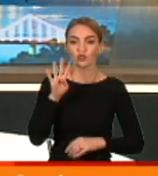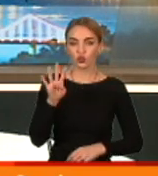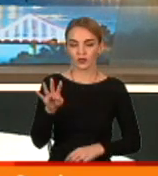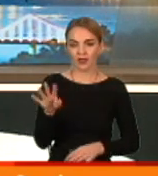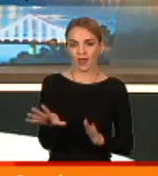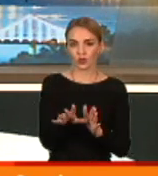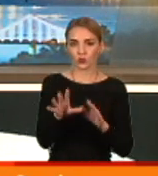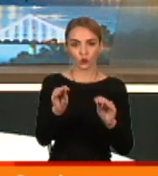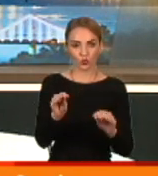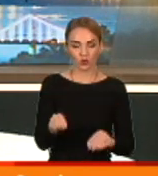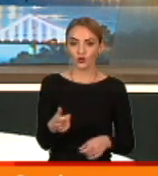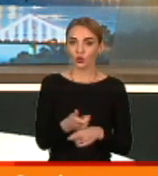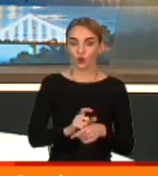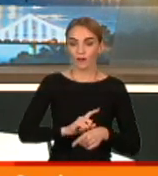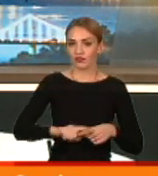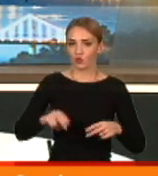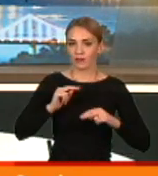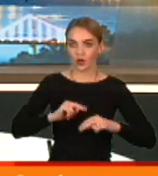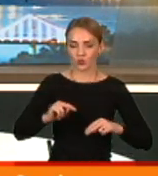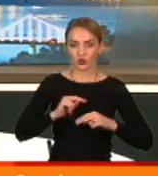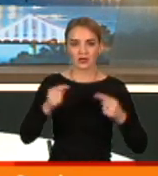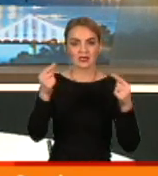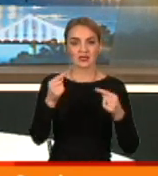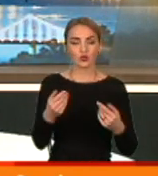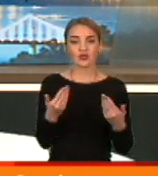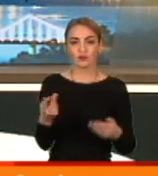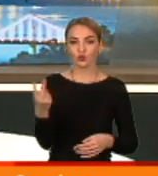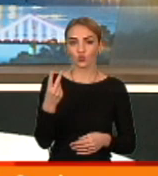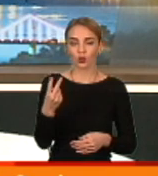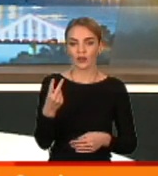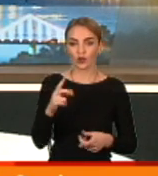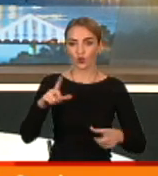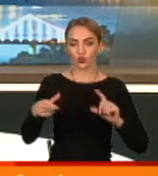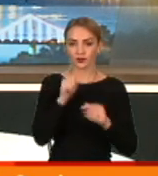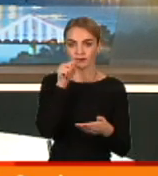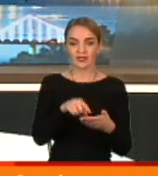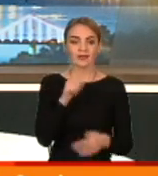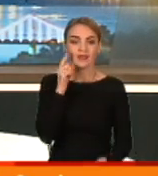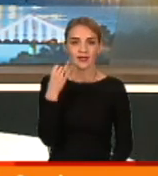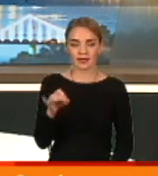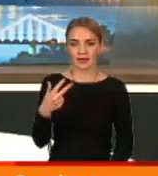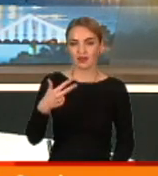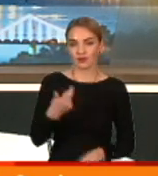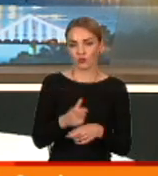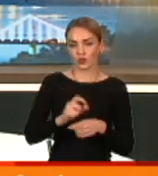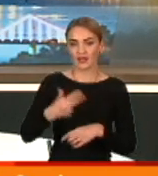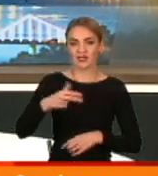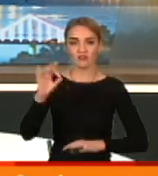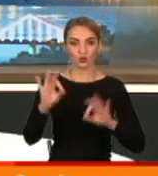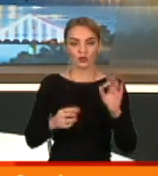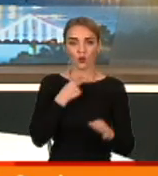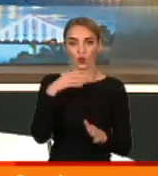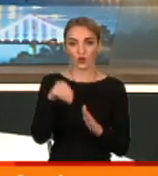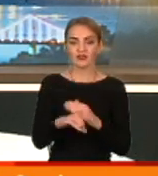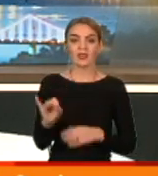99,64 електронних протоколів. Дуже оперативно працюють. Згідно з ними, у другий тур виходять Володимир Зеленський, у нього понад 30% голосів, і